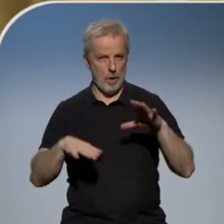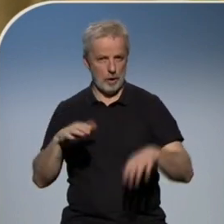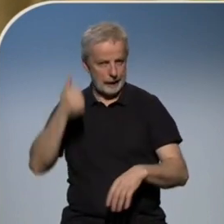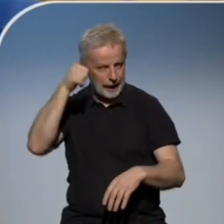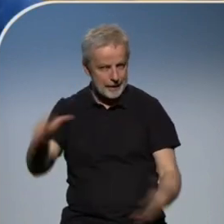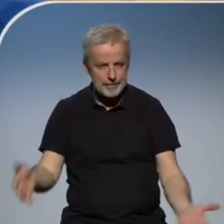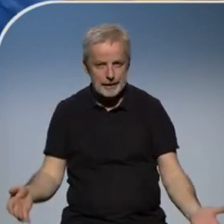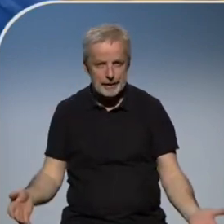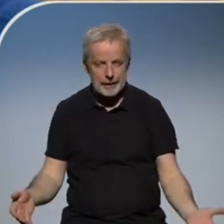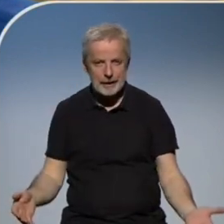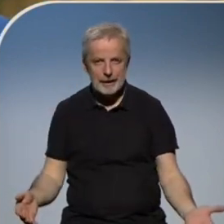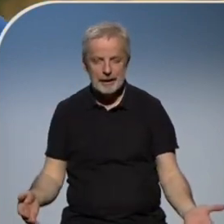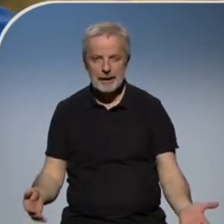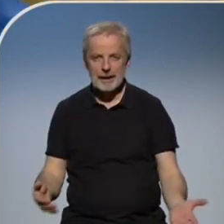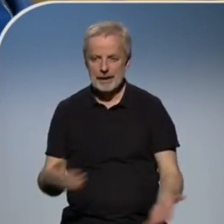divný?